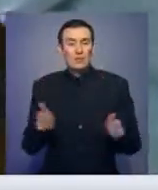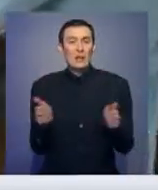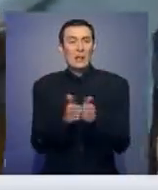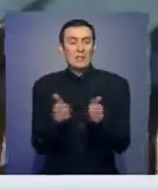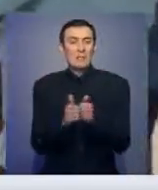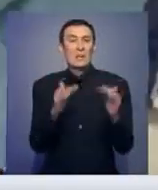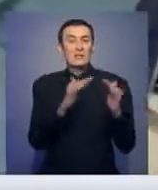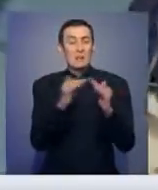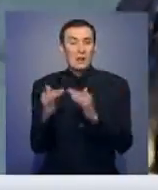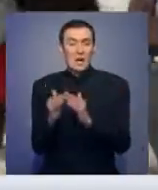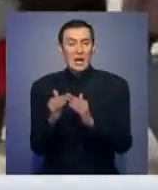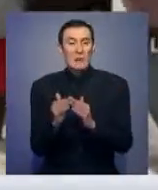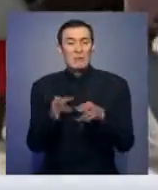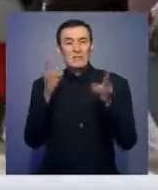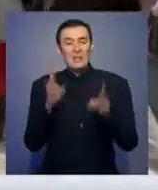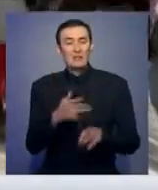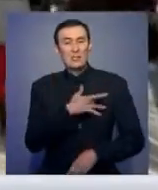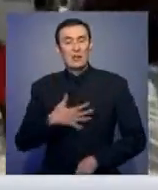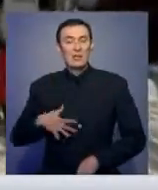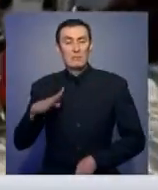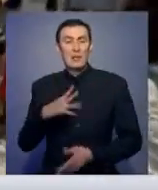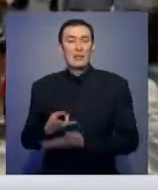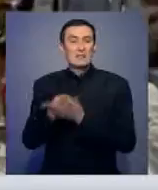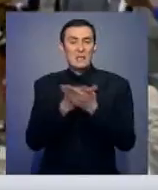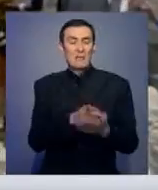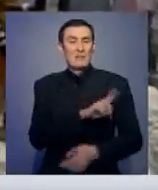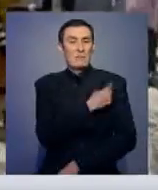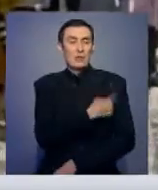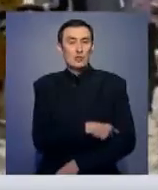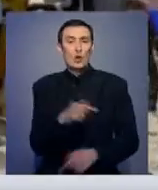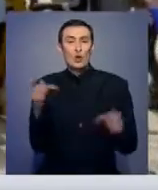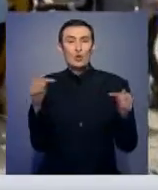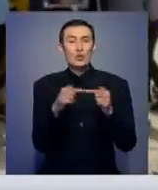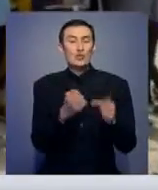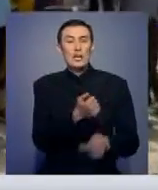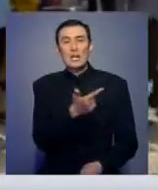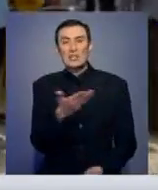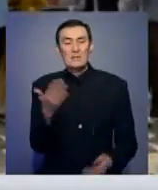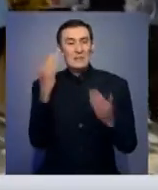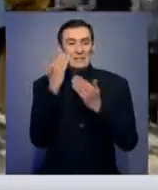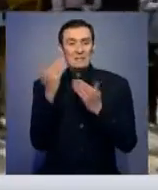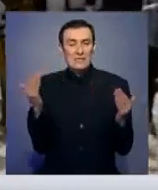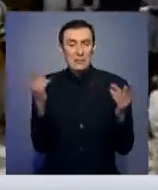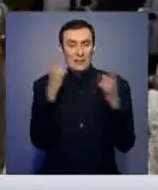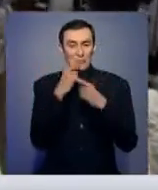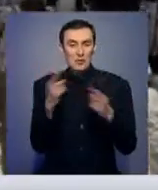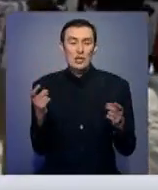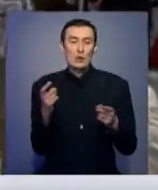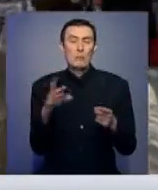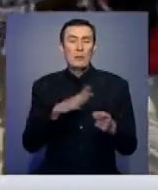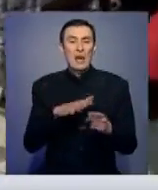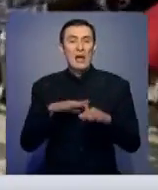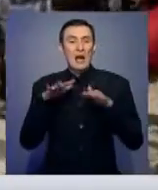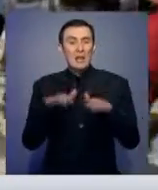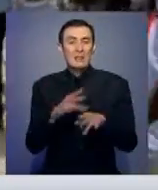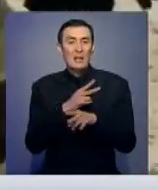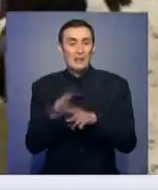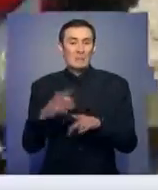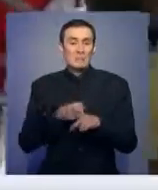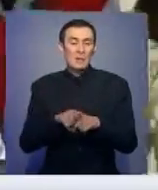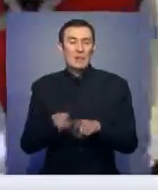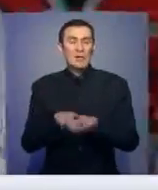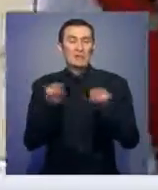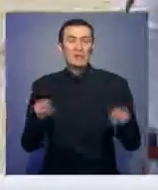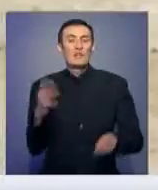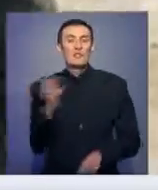близлежащие строения. Пострадавшие были доставлены в больницы. Их точное число не сообщается. По данным местных СМИ, атака произошла на фоне